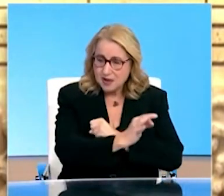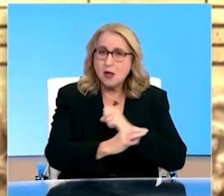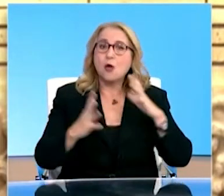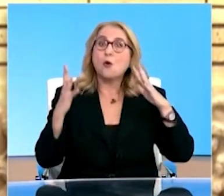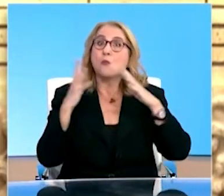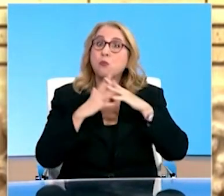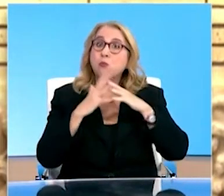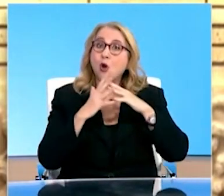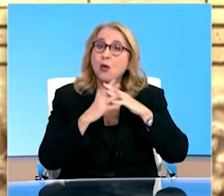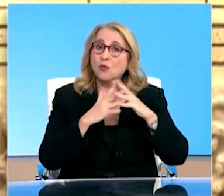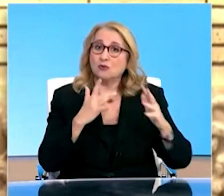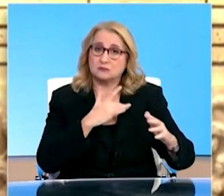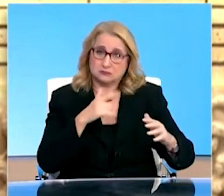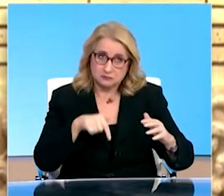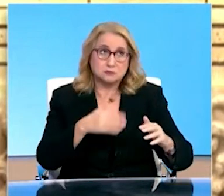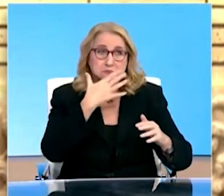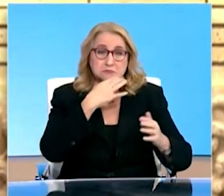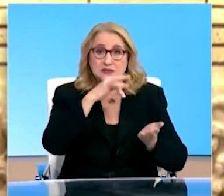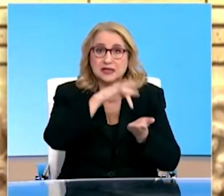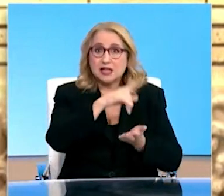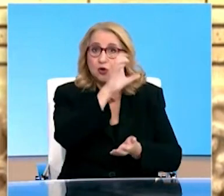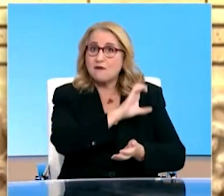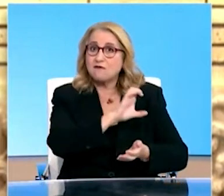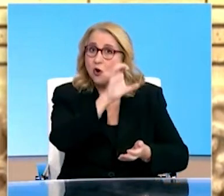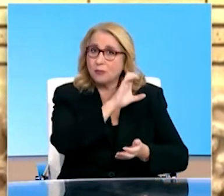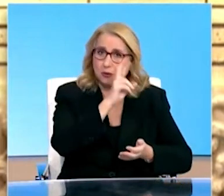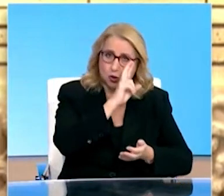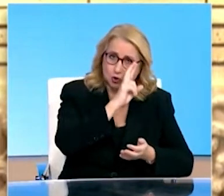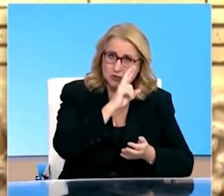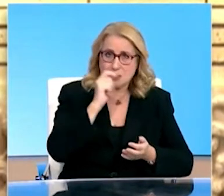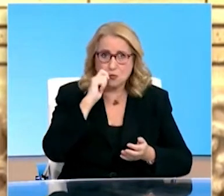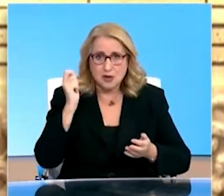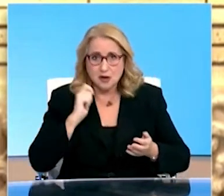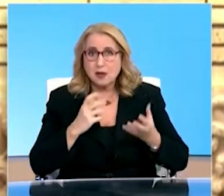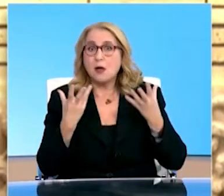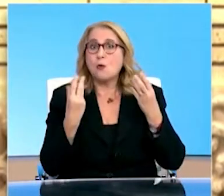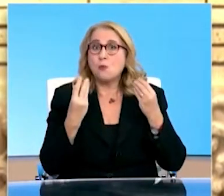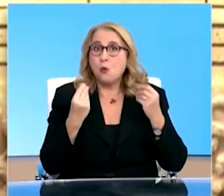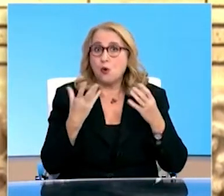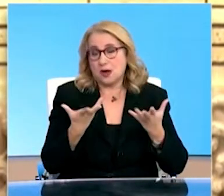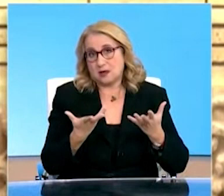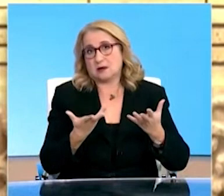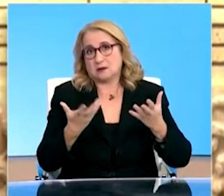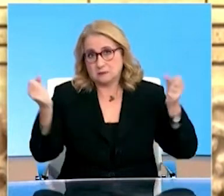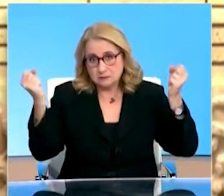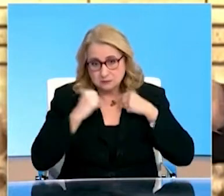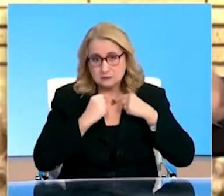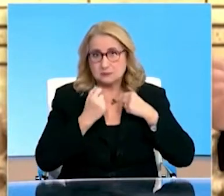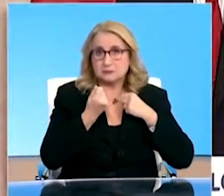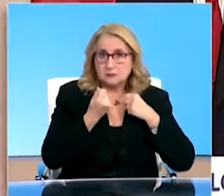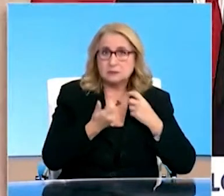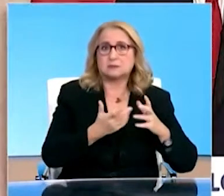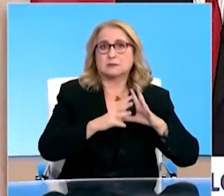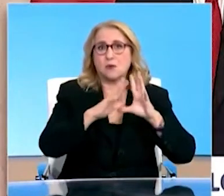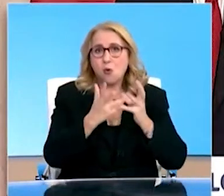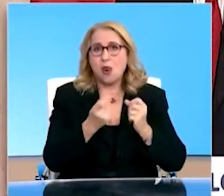ενεργειακή, πληθωριστική και επισιτιστική κρίση, αλλά και μεγάλες φυσικές καταστροφές. Από την κλιματική κρίση τις